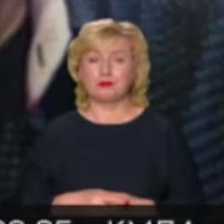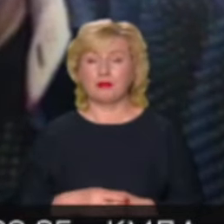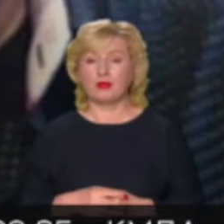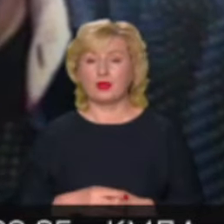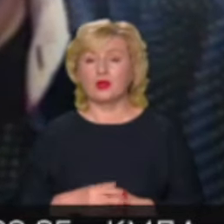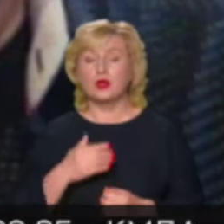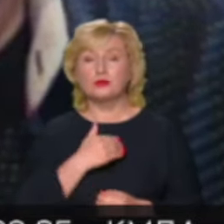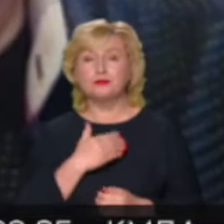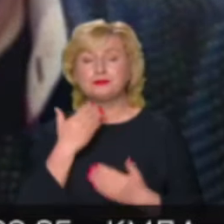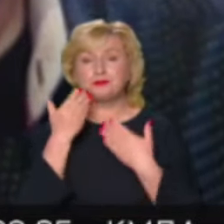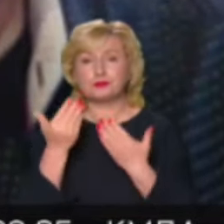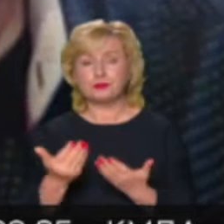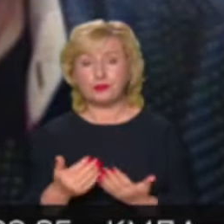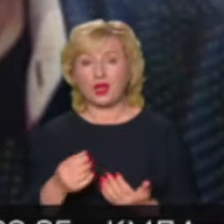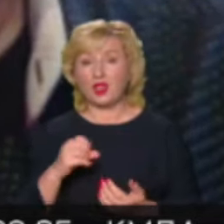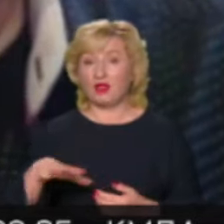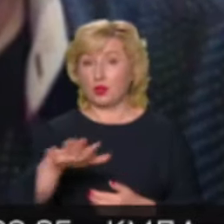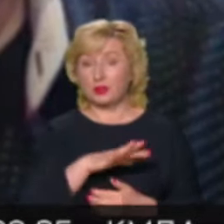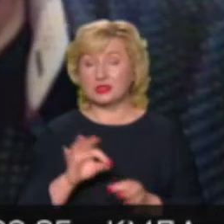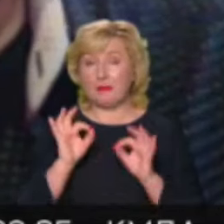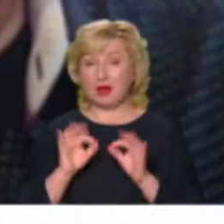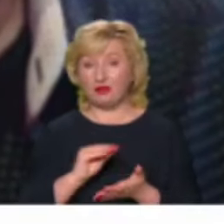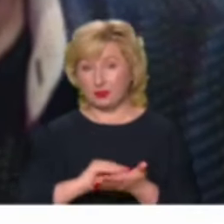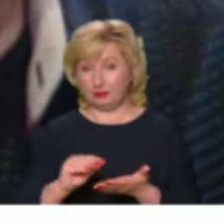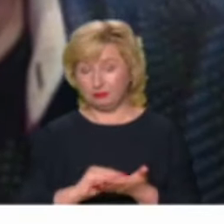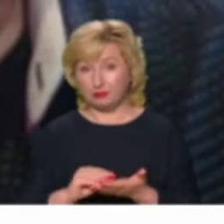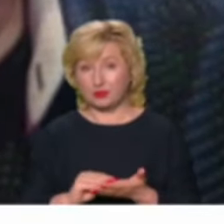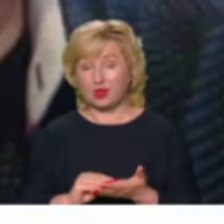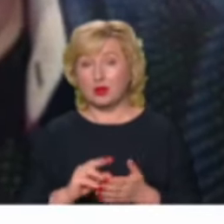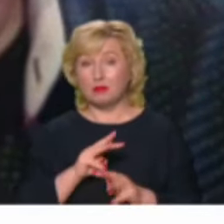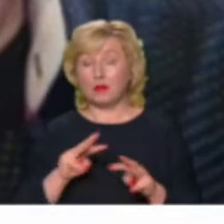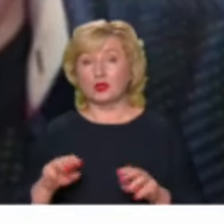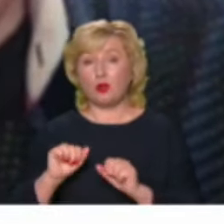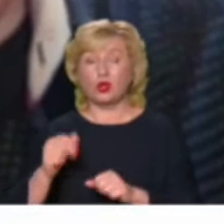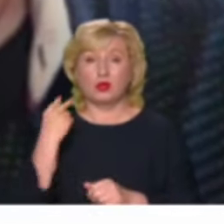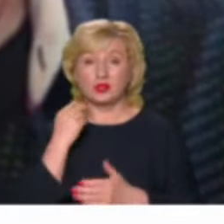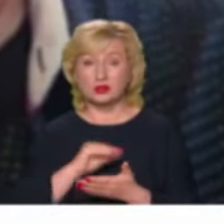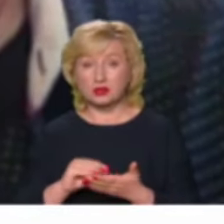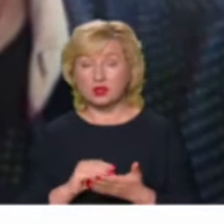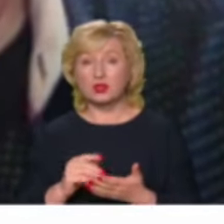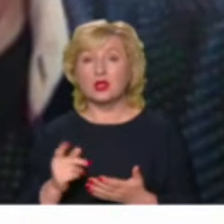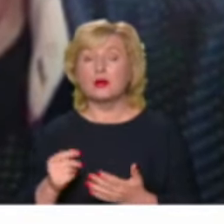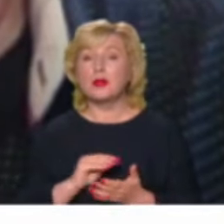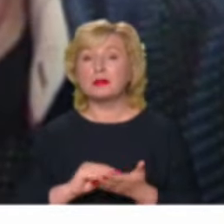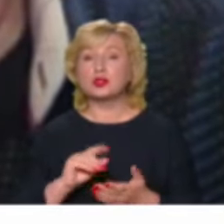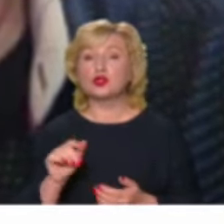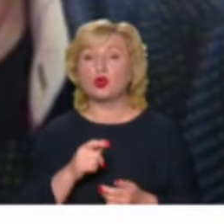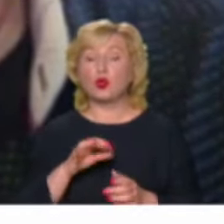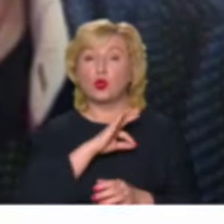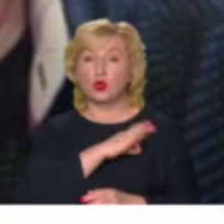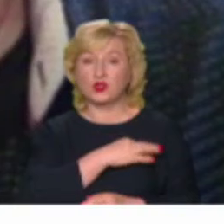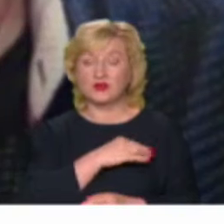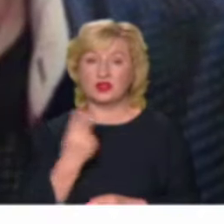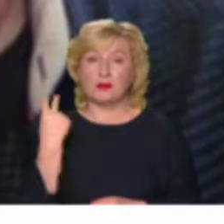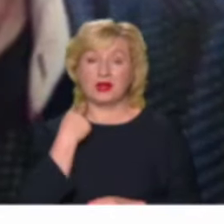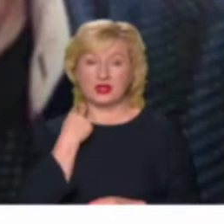хочу вас запитати, щойно «Європейська правда», посилаючись на щоденний огляд Міноборони Британії, написала, що у розвідці Великої